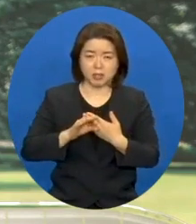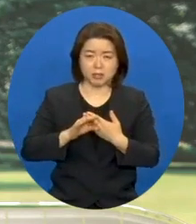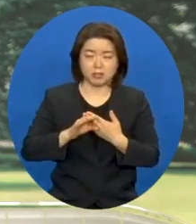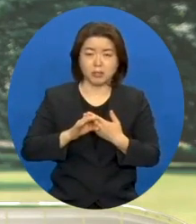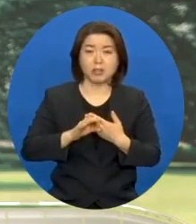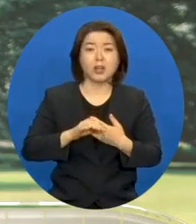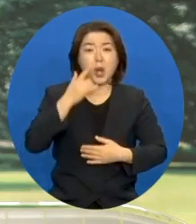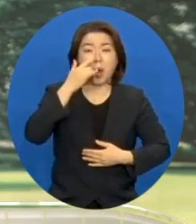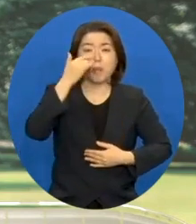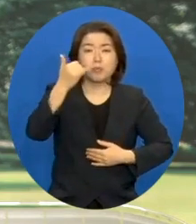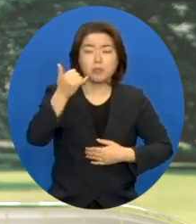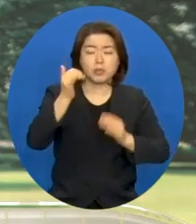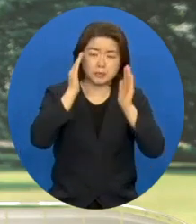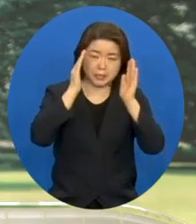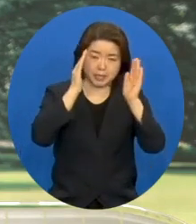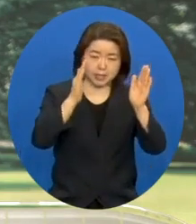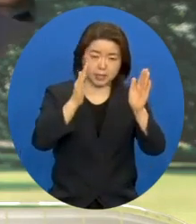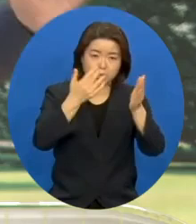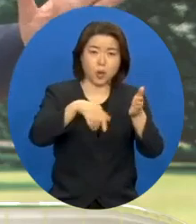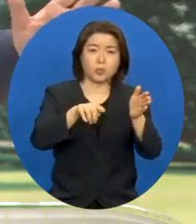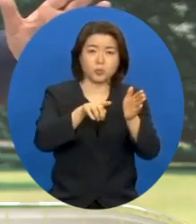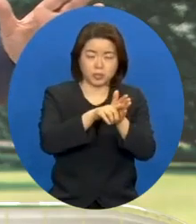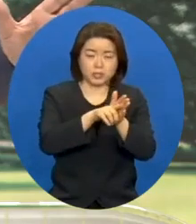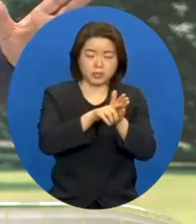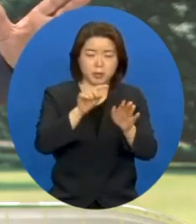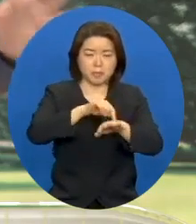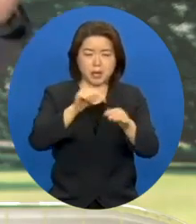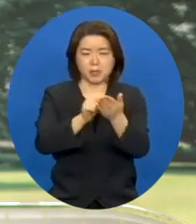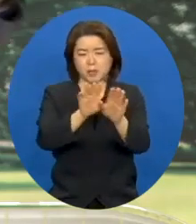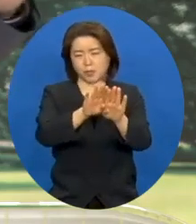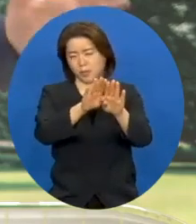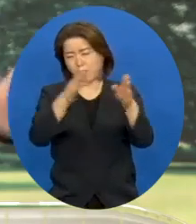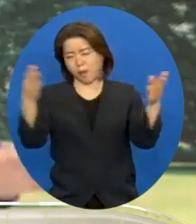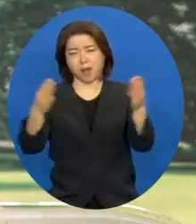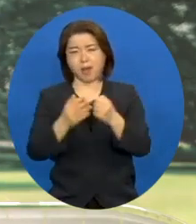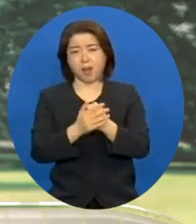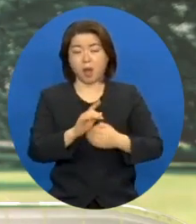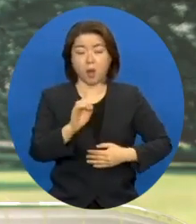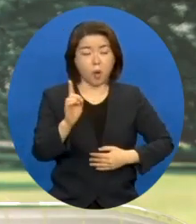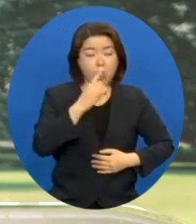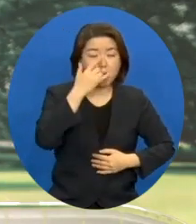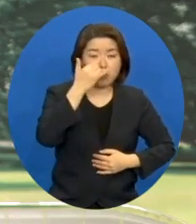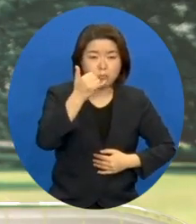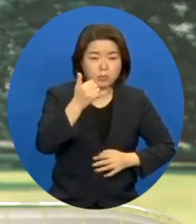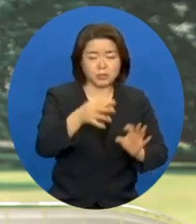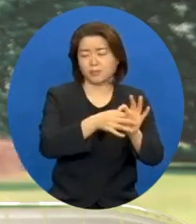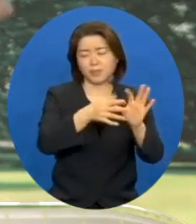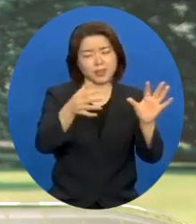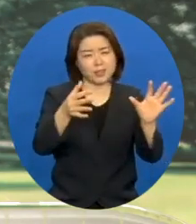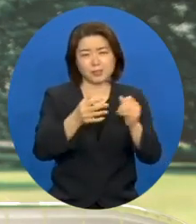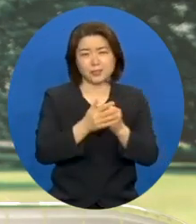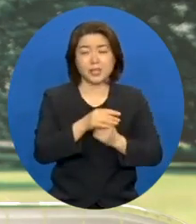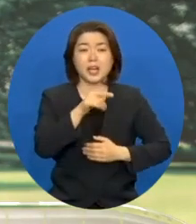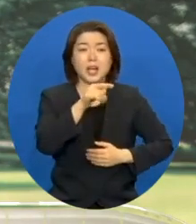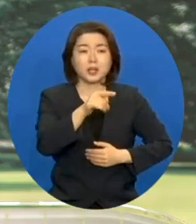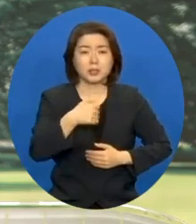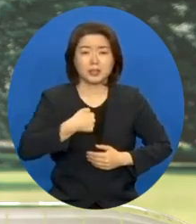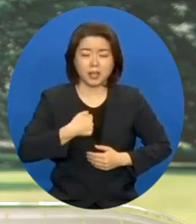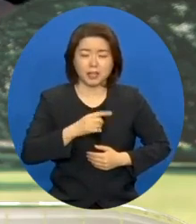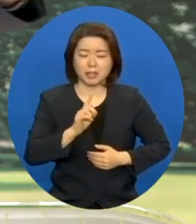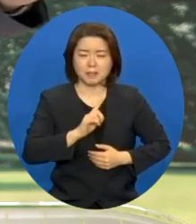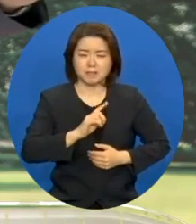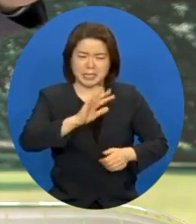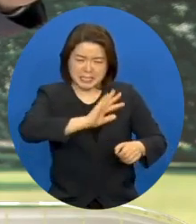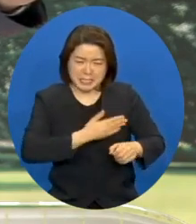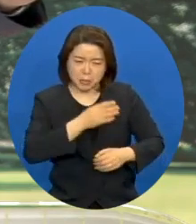그때 부모님을 향하여 마음이 확 열립니다. 어떤 부모님이셨어도 좋아요. 그분이 나에게 어떻게